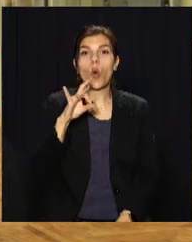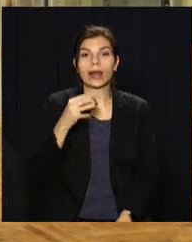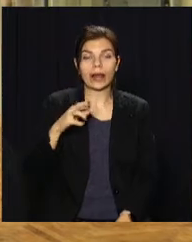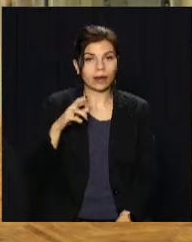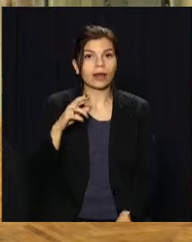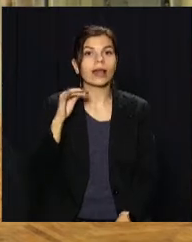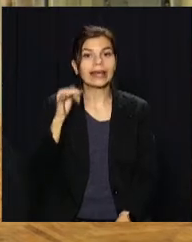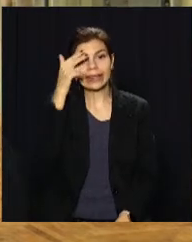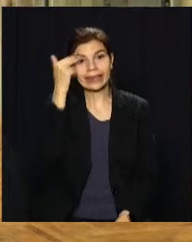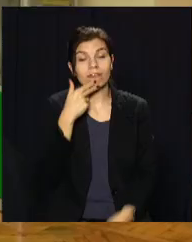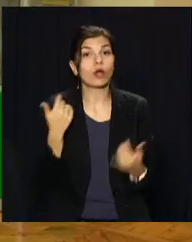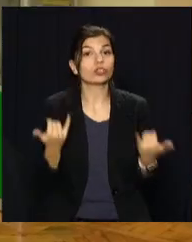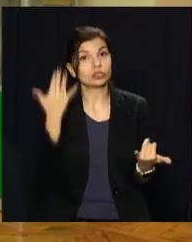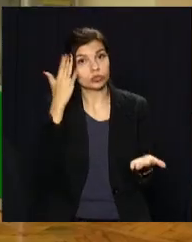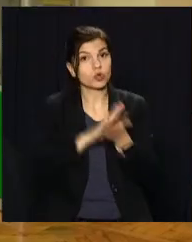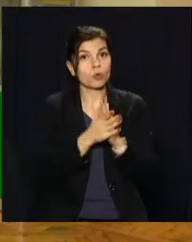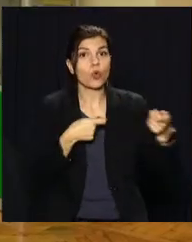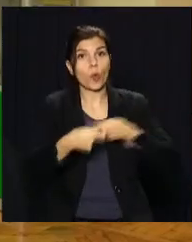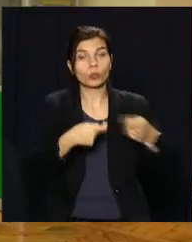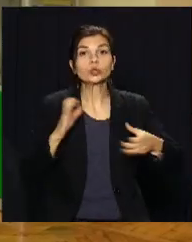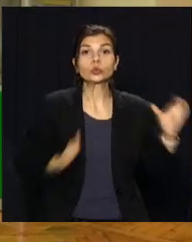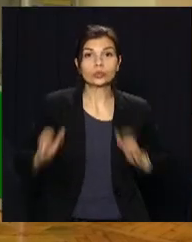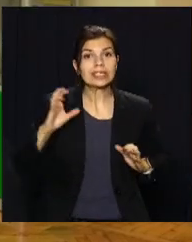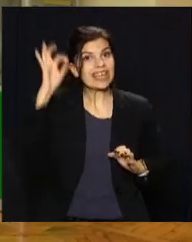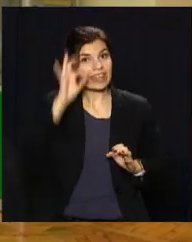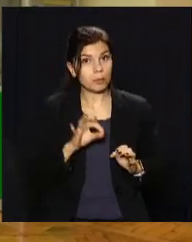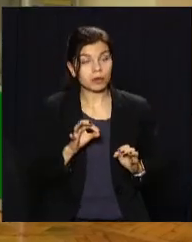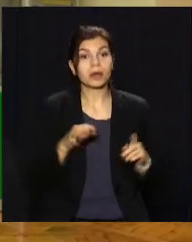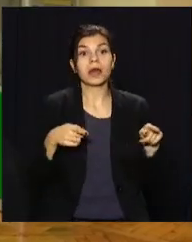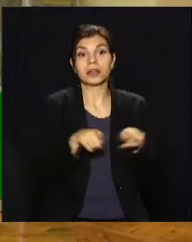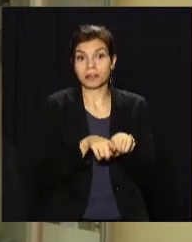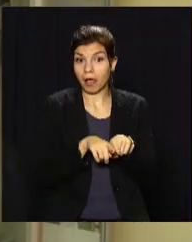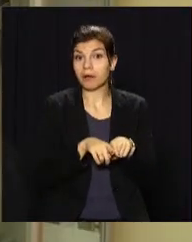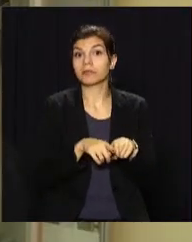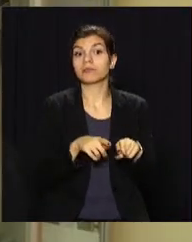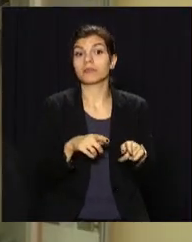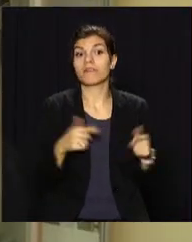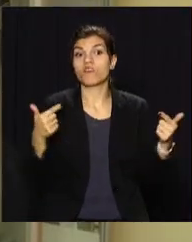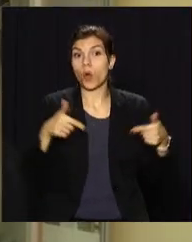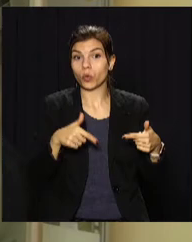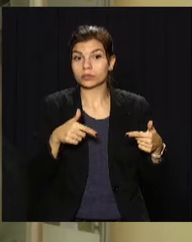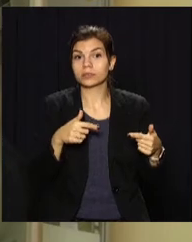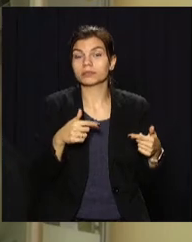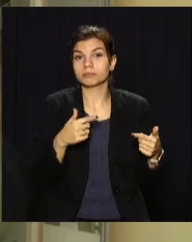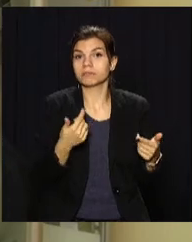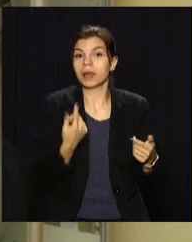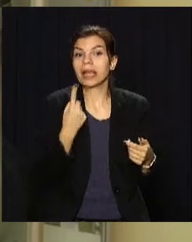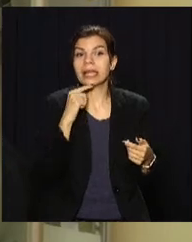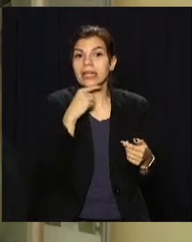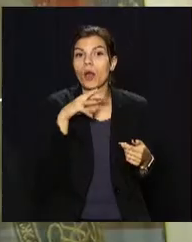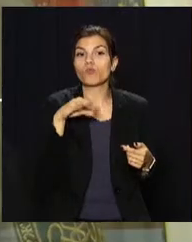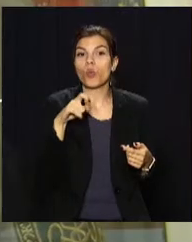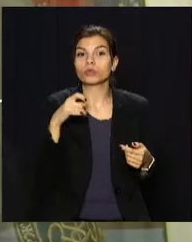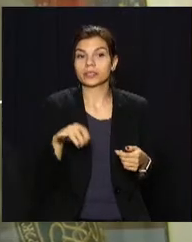планують домовитися про обмін студентами із Німеччиною. Відтак, виш вражав гостей своїм єдиним у Європі